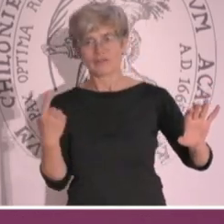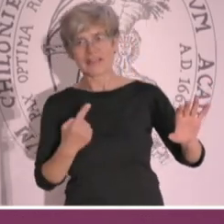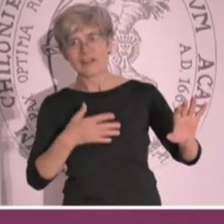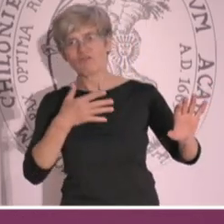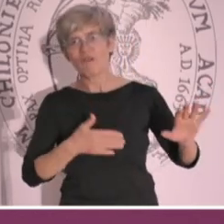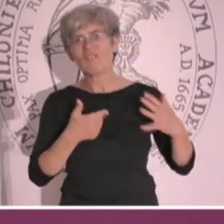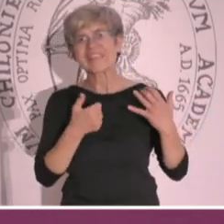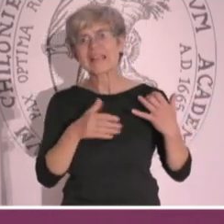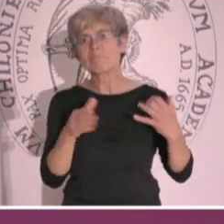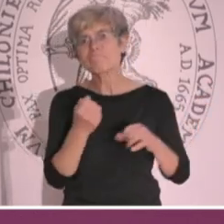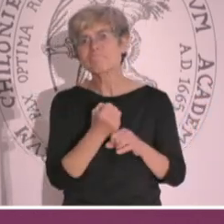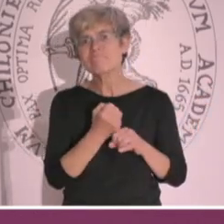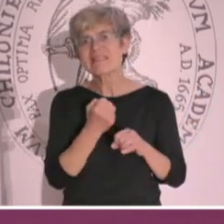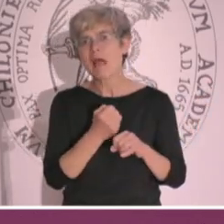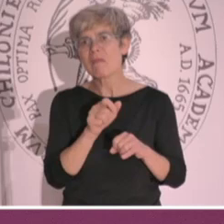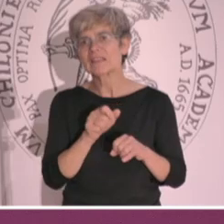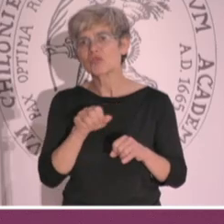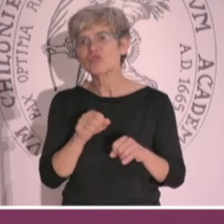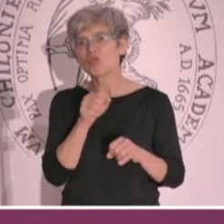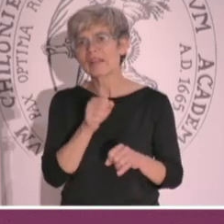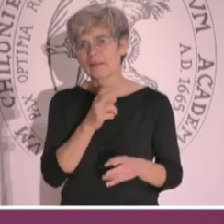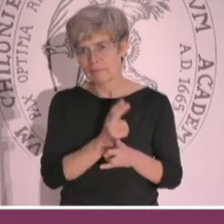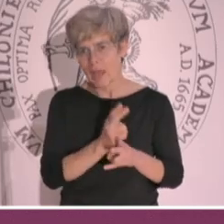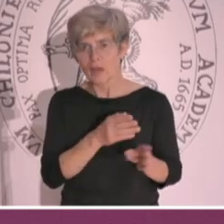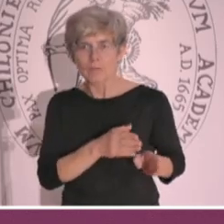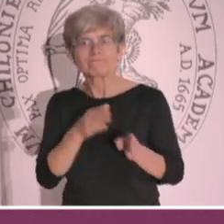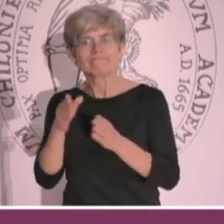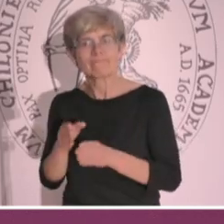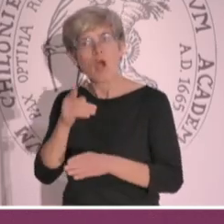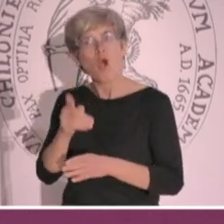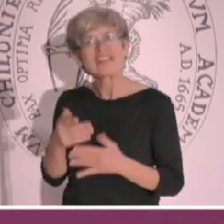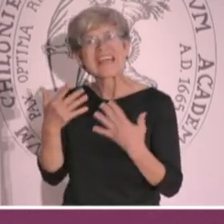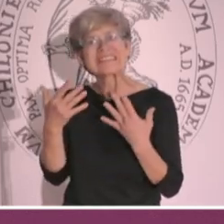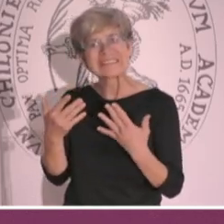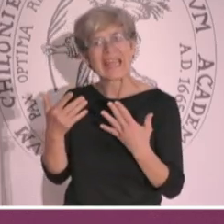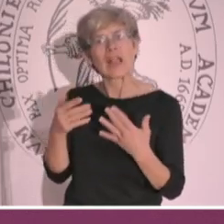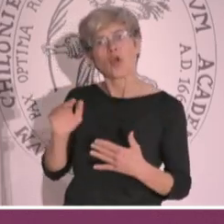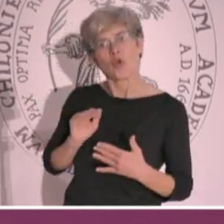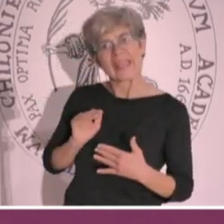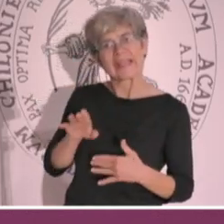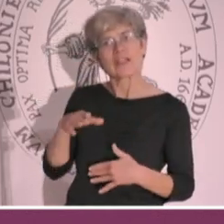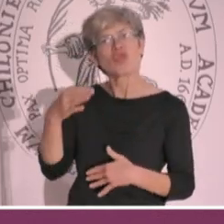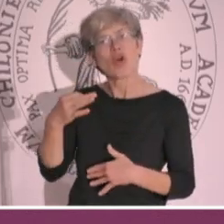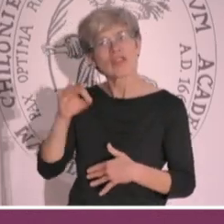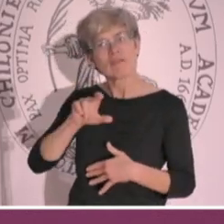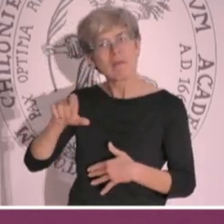des Studentenwerks und 110 KollegInnen unserer Tochterfirma der HSG dieses Motto täglich